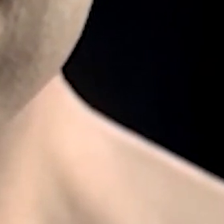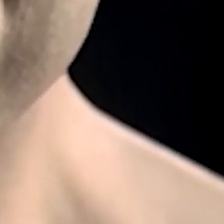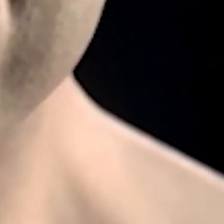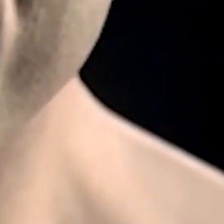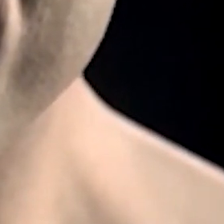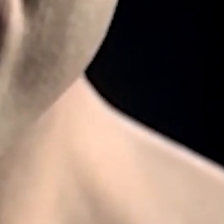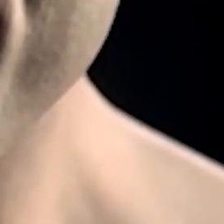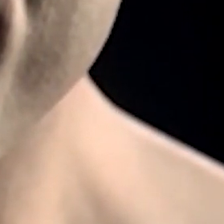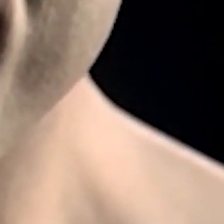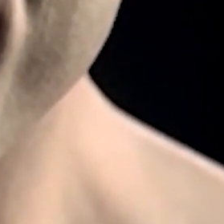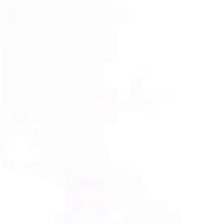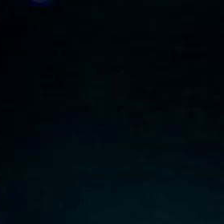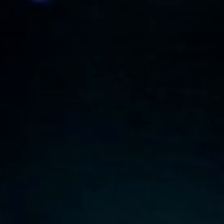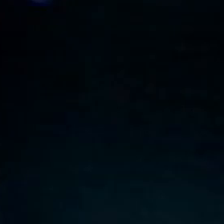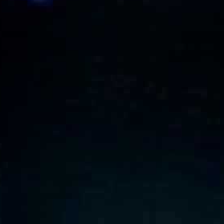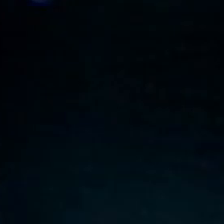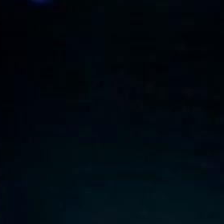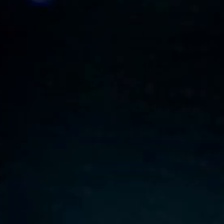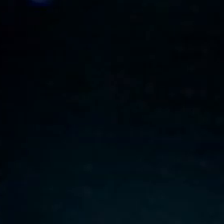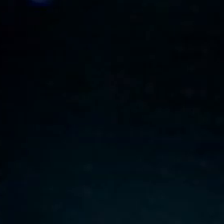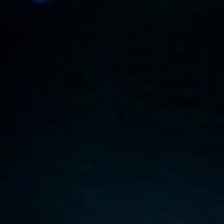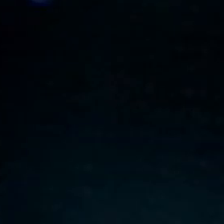හරිම සුදුයි.